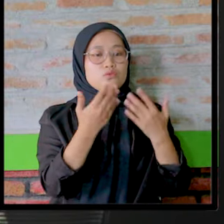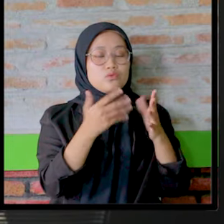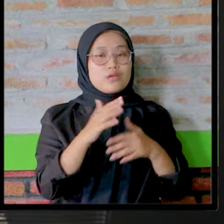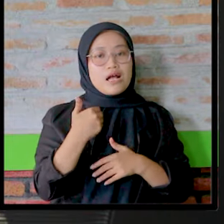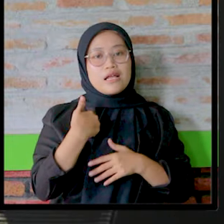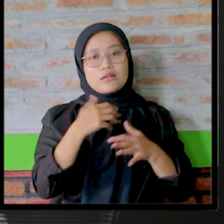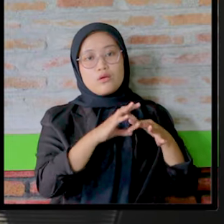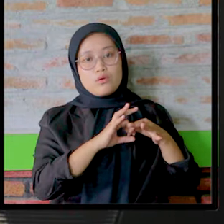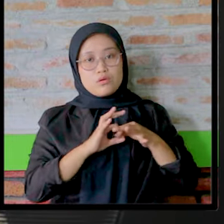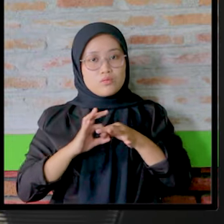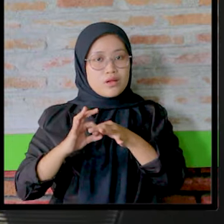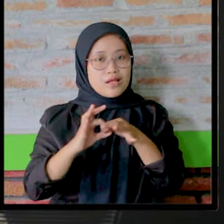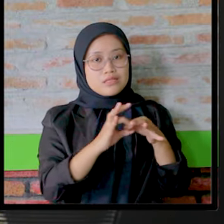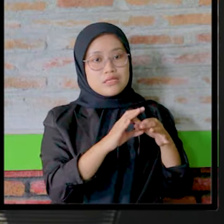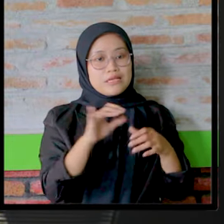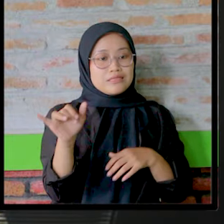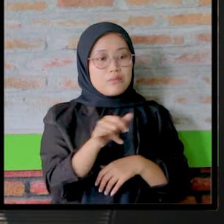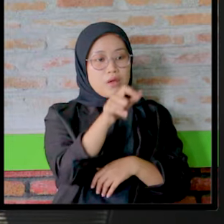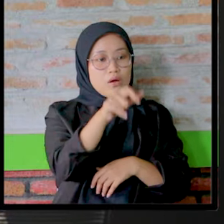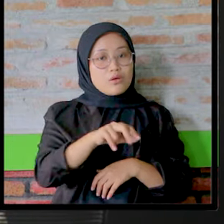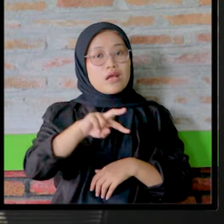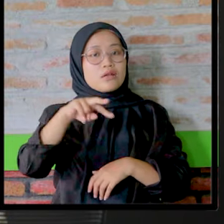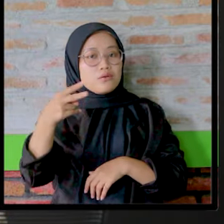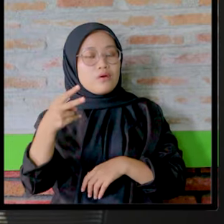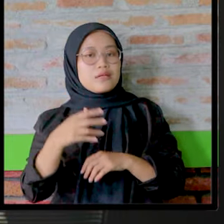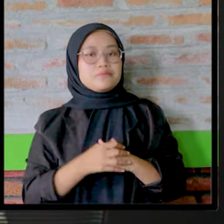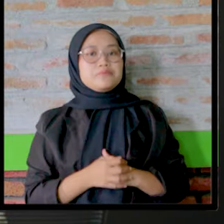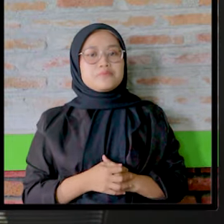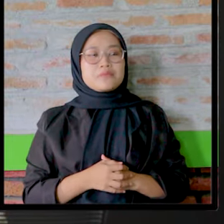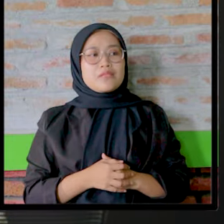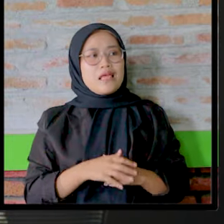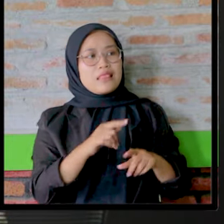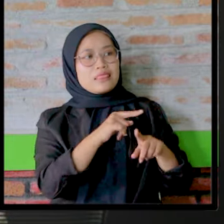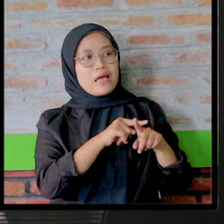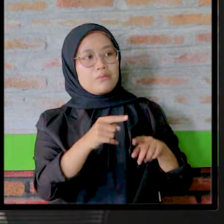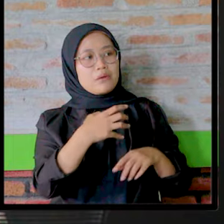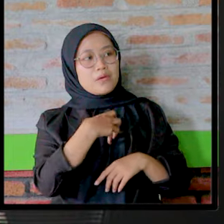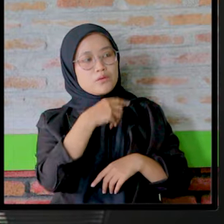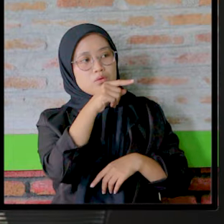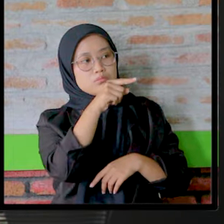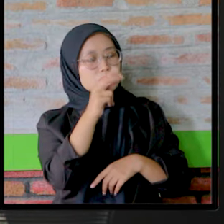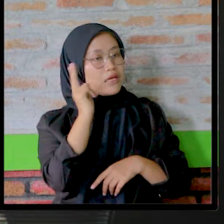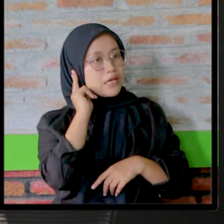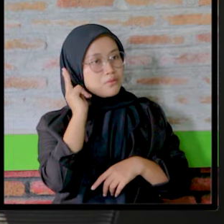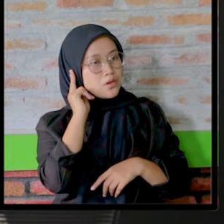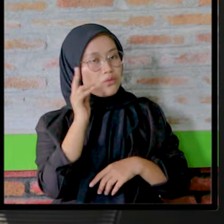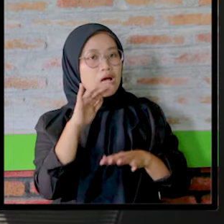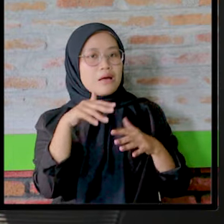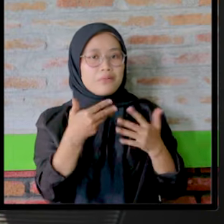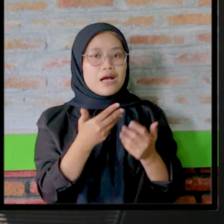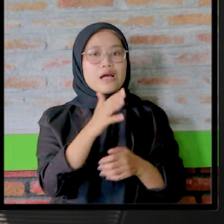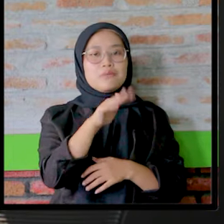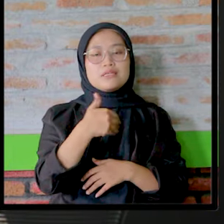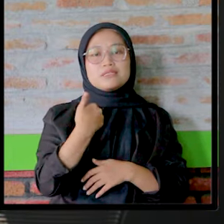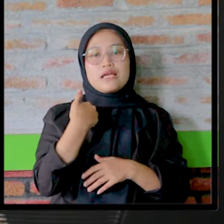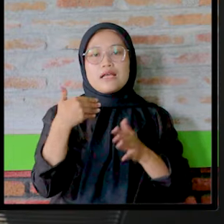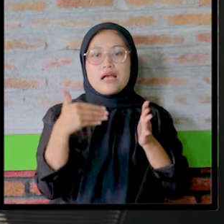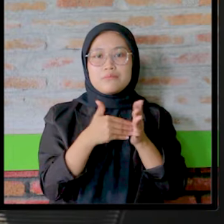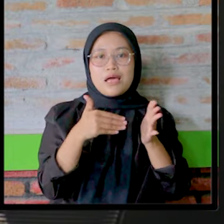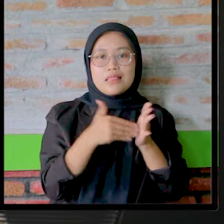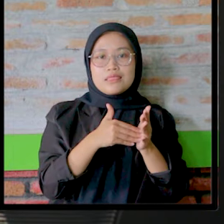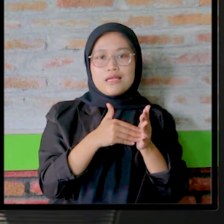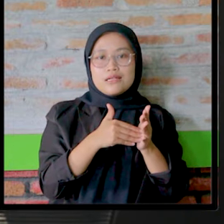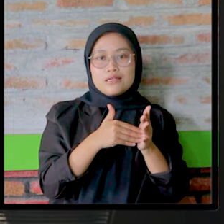pihak-pihak eksternal begitu Ibu Tetapi kalau menurut Ibu ee Apakah masih ada hambatan kemudian